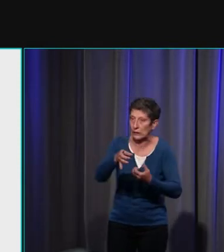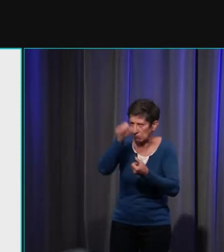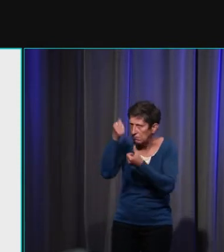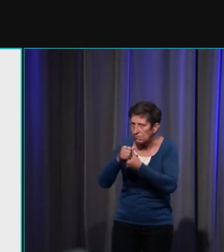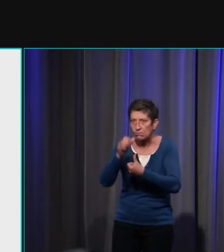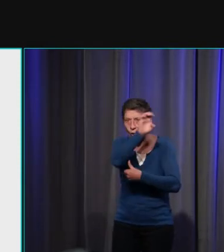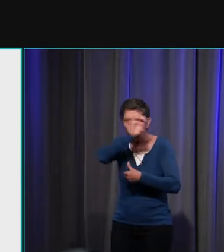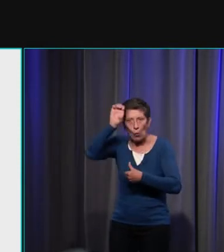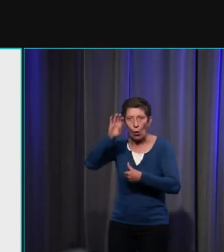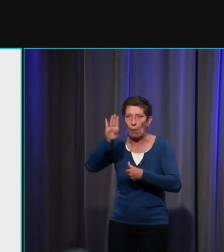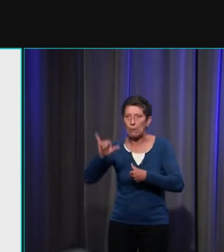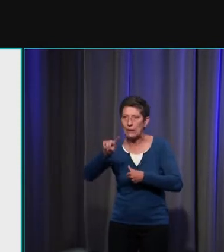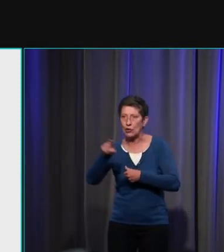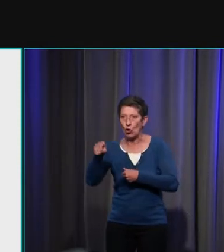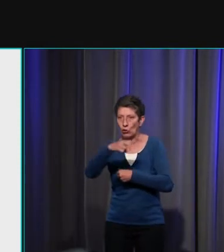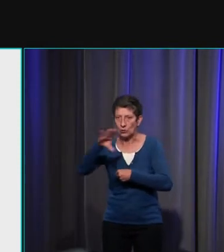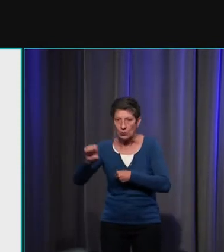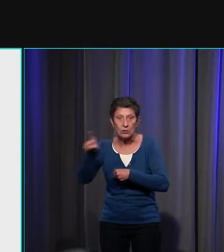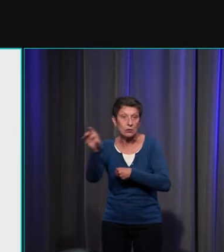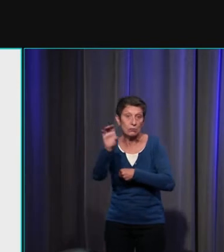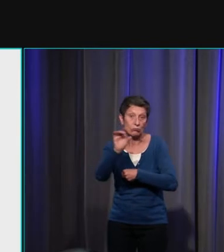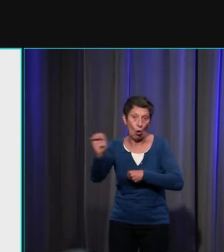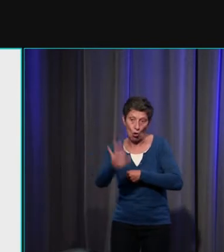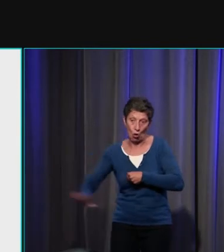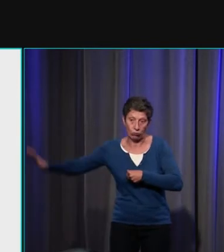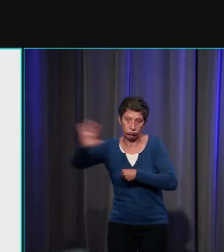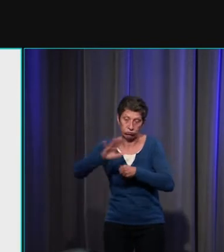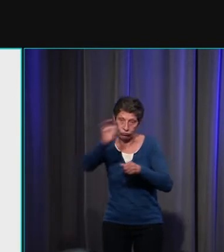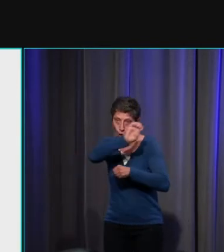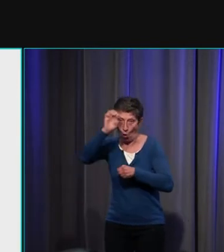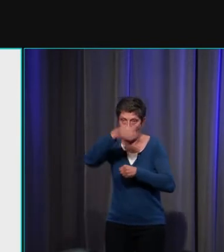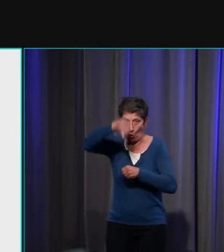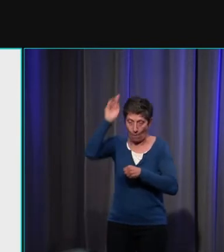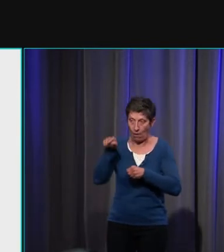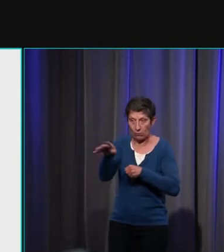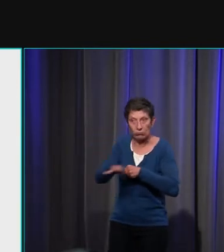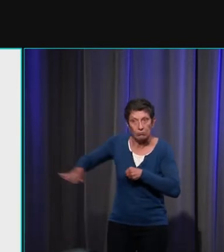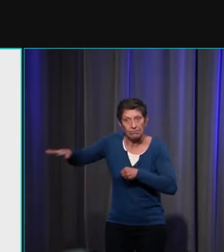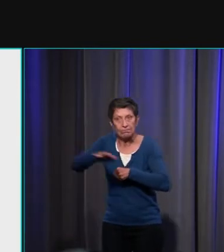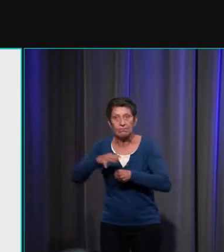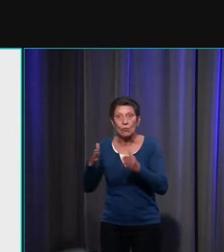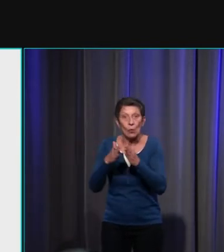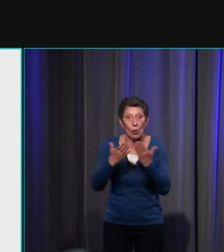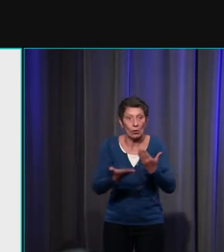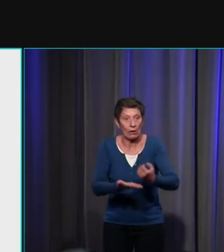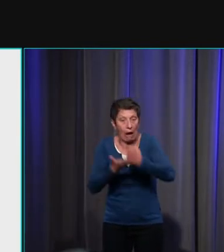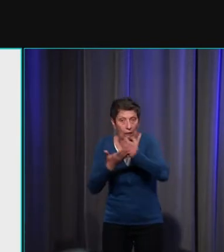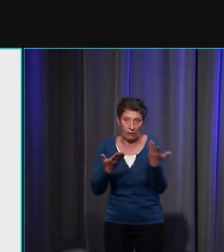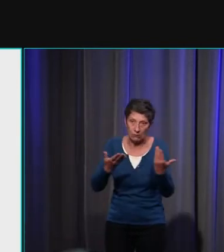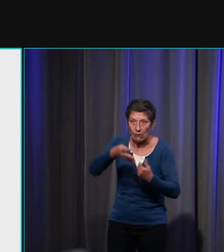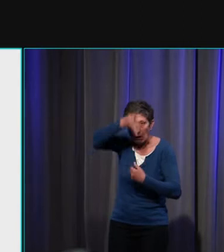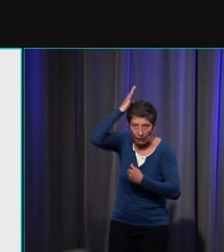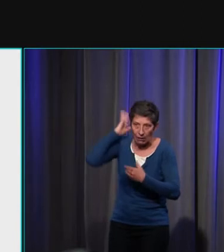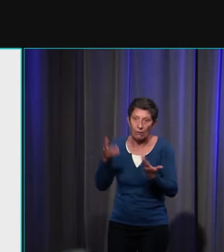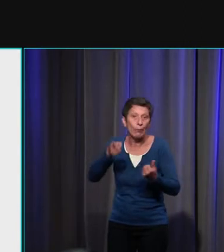l'empereur dont de toute la partie orientale de l'empiré romain demande de l'aide aux latins puisque nous sommes